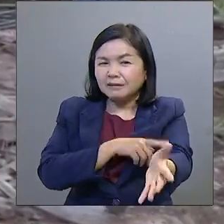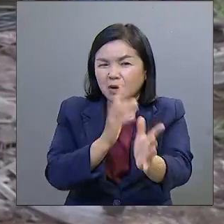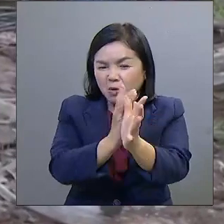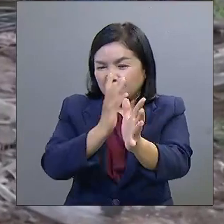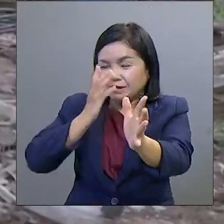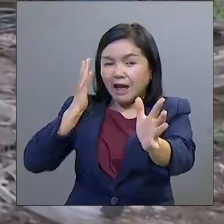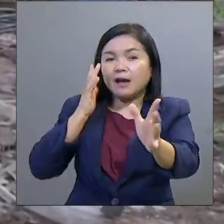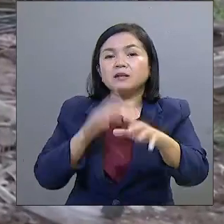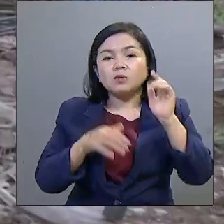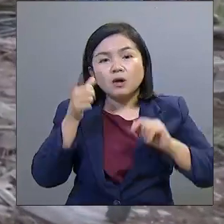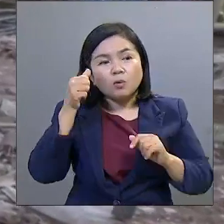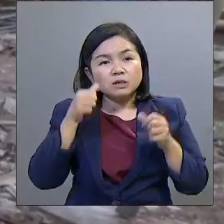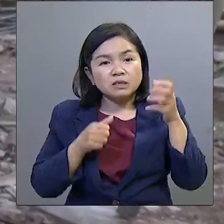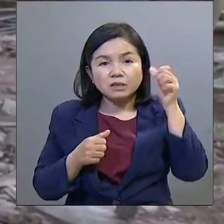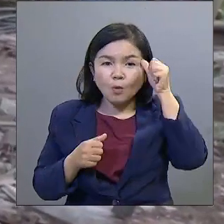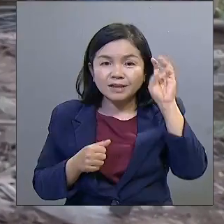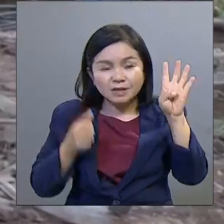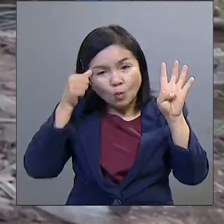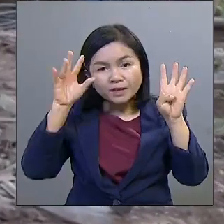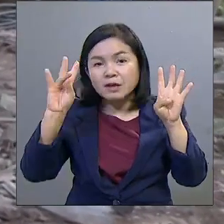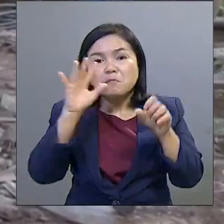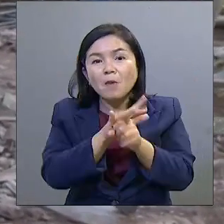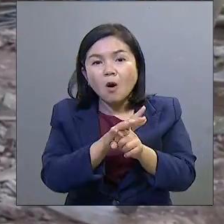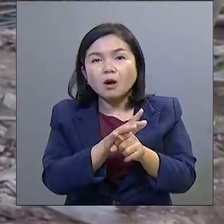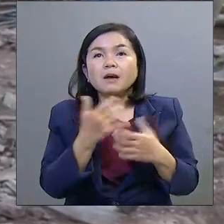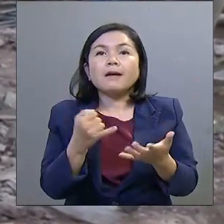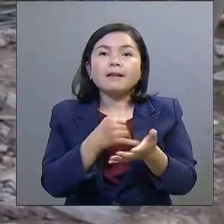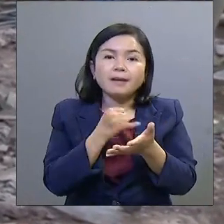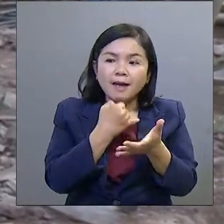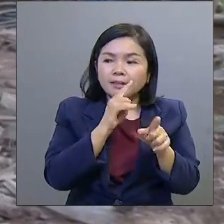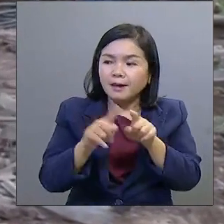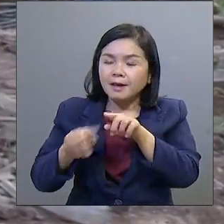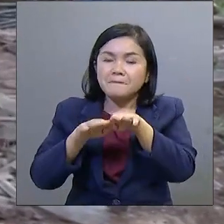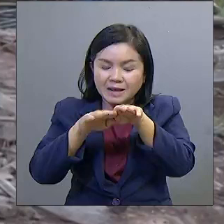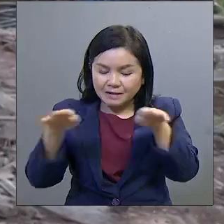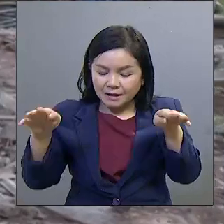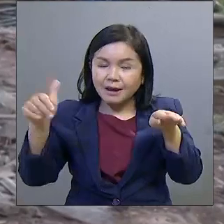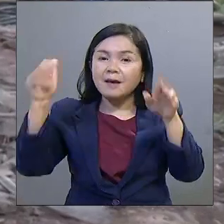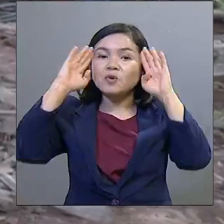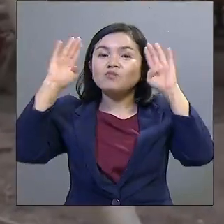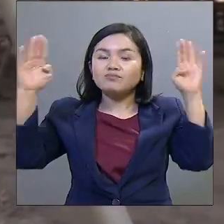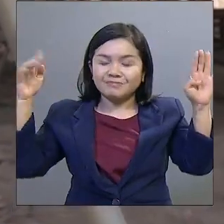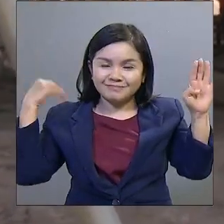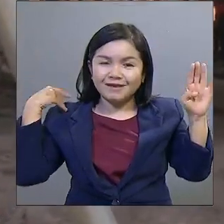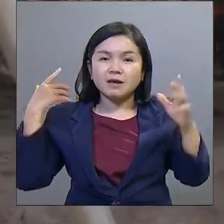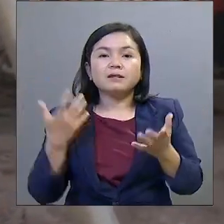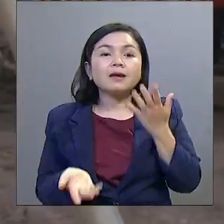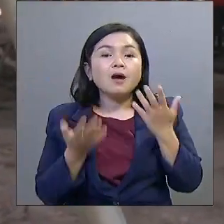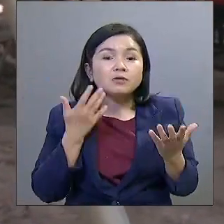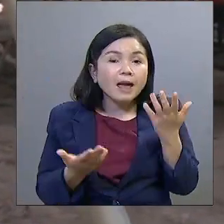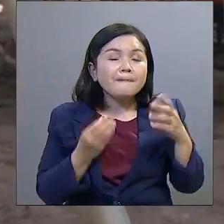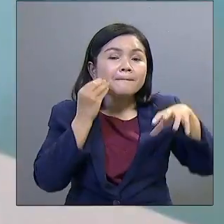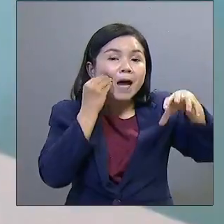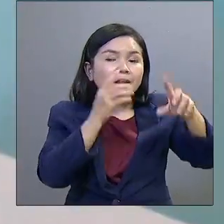ไม่เกิน 4-7 วันในแต่ละครั้งโดยปัจจุบันการดีดบ้านมีความสะดวกแล้วก็มีมาตรฐานมากขึ้นจากประสบการณ์ครับ ค่ะนะคือแต่ละเคสแต่ละงานเนี่